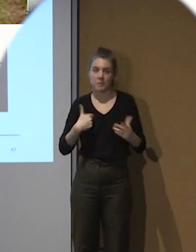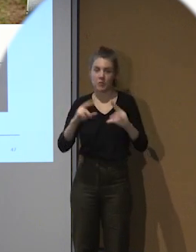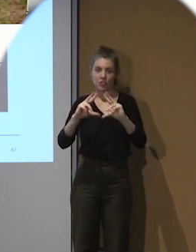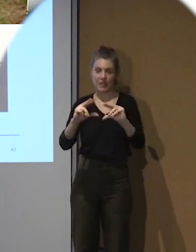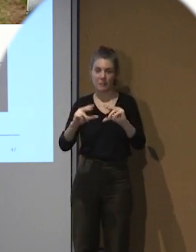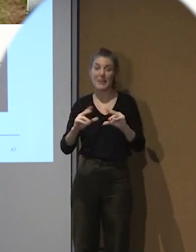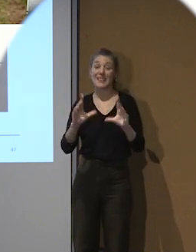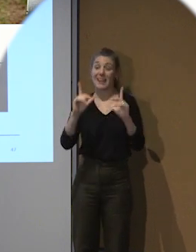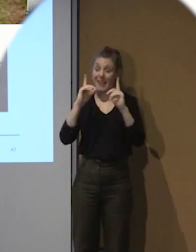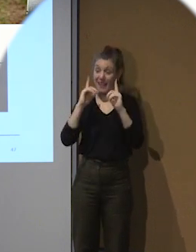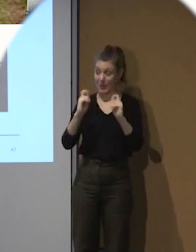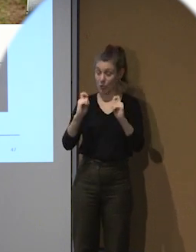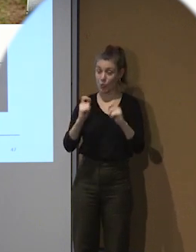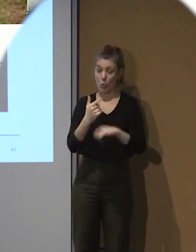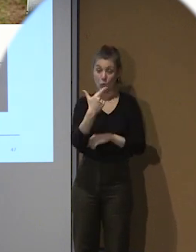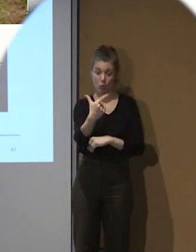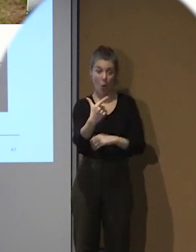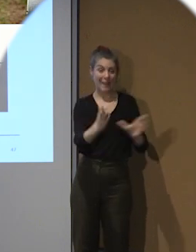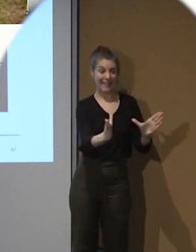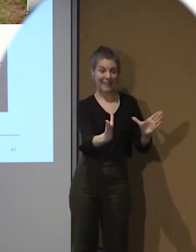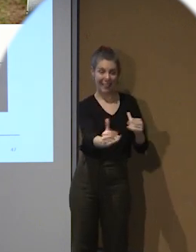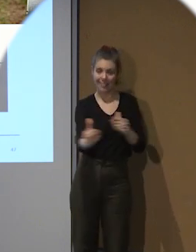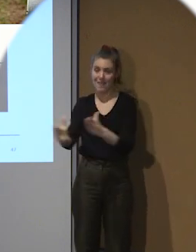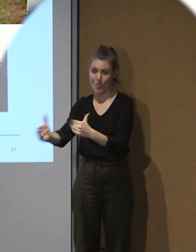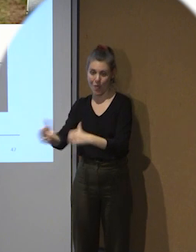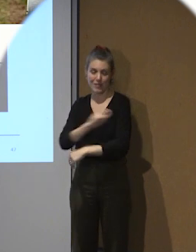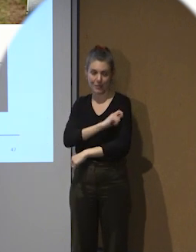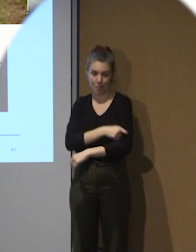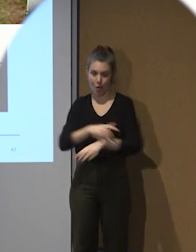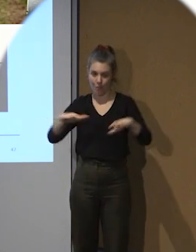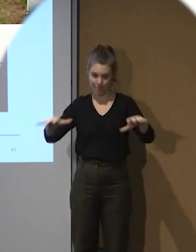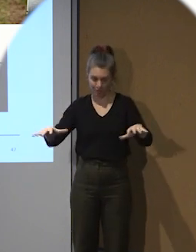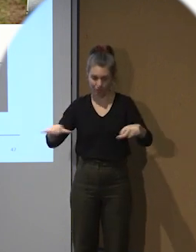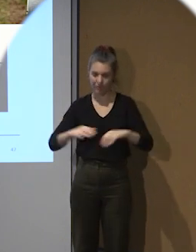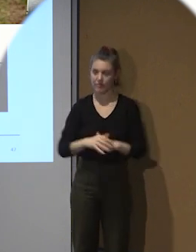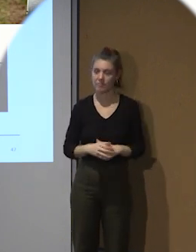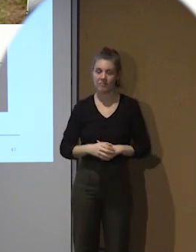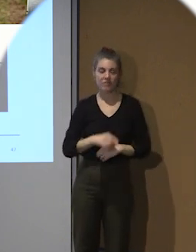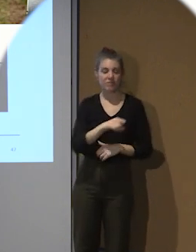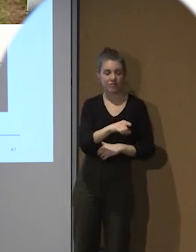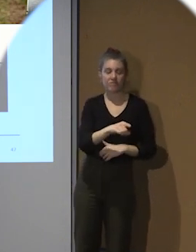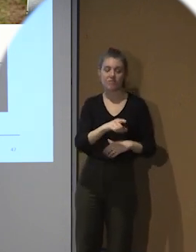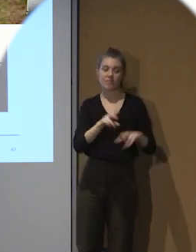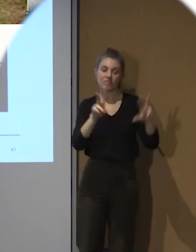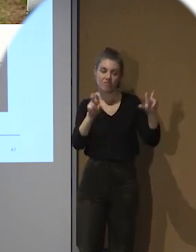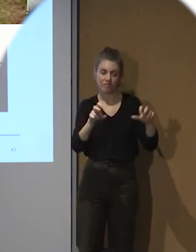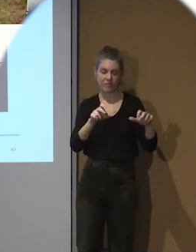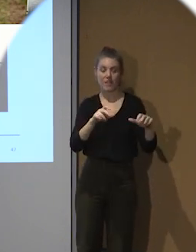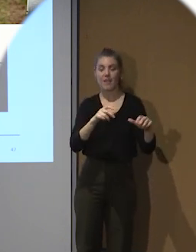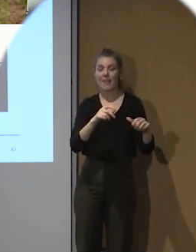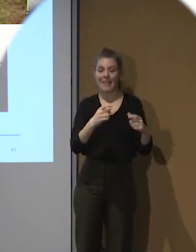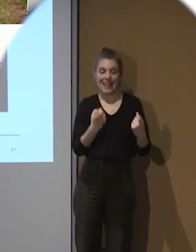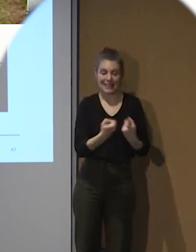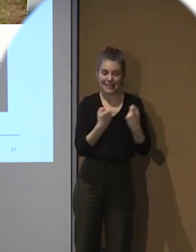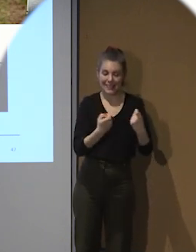d'activité physique que nous, on considère en médecine du sport. Donc, on va avoir l'exercice physique statique. L'exercice physique